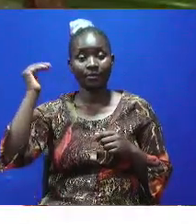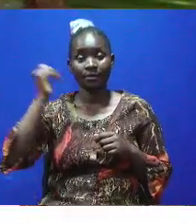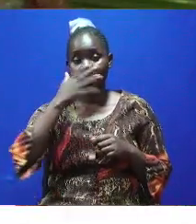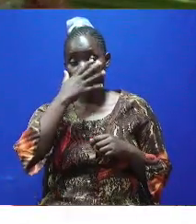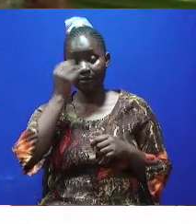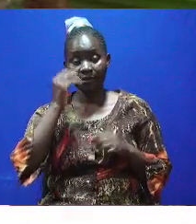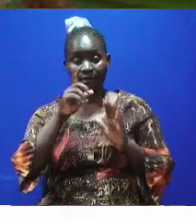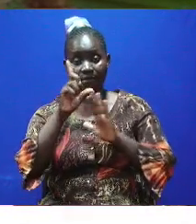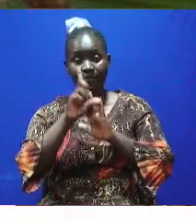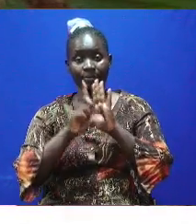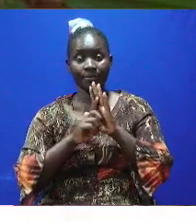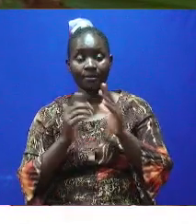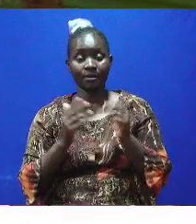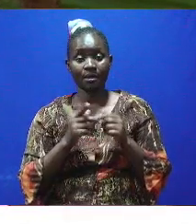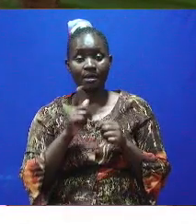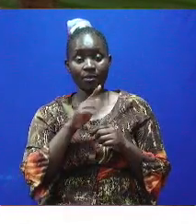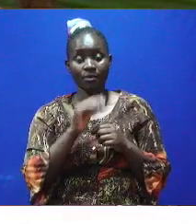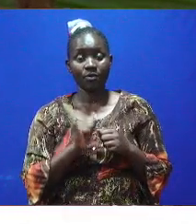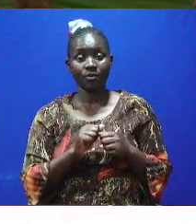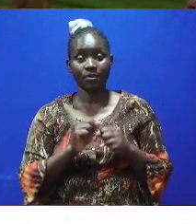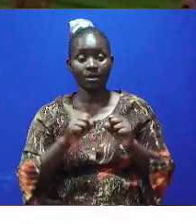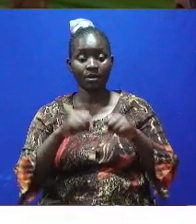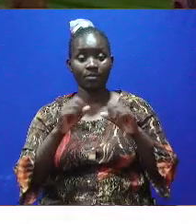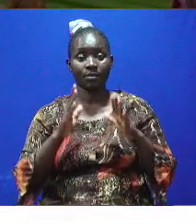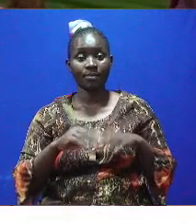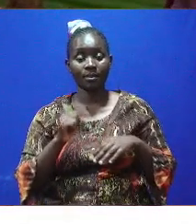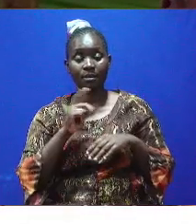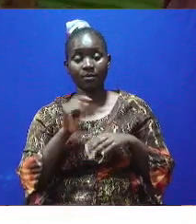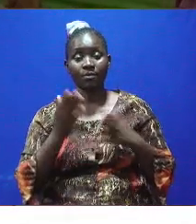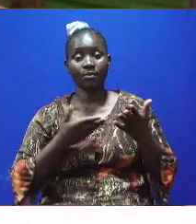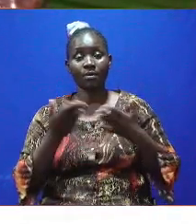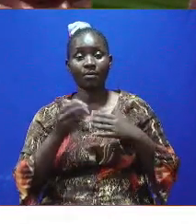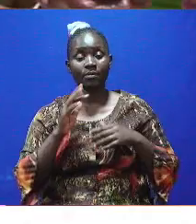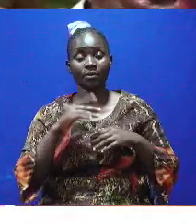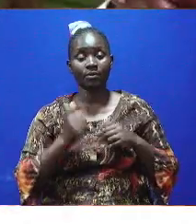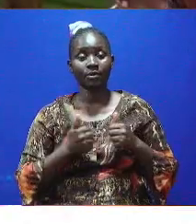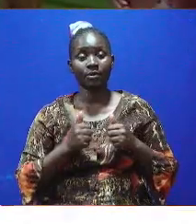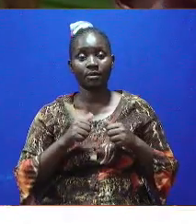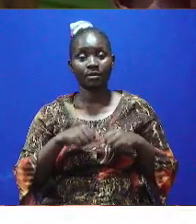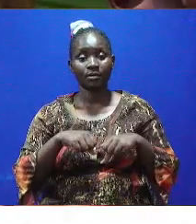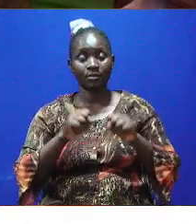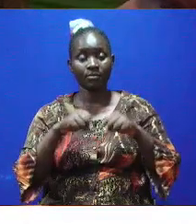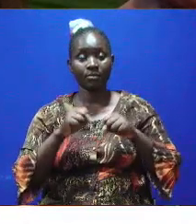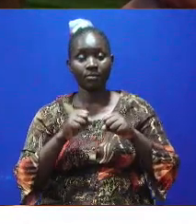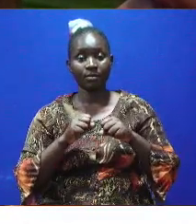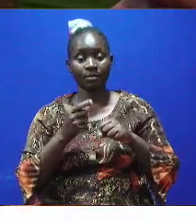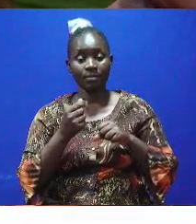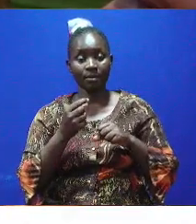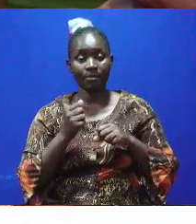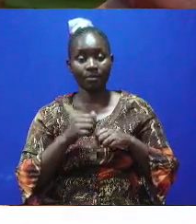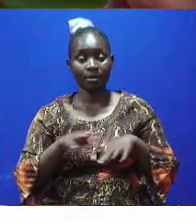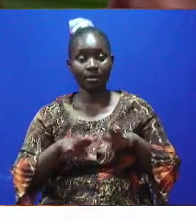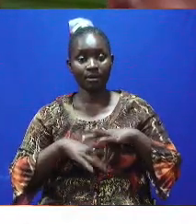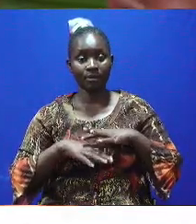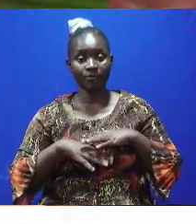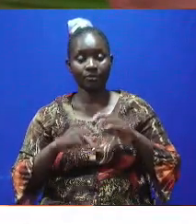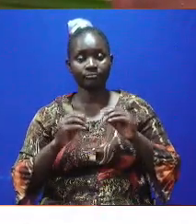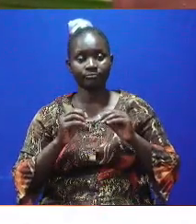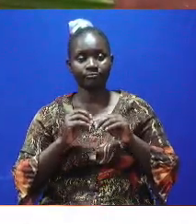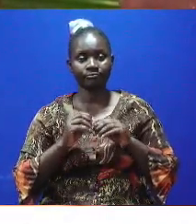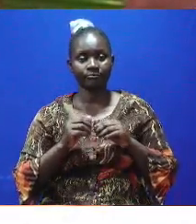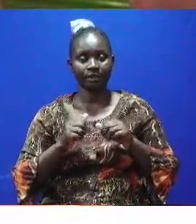sheria. Inu boda boda. Raki asite omogochi chipi bigine cheino chiba sana mujirigi nji goi sana kendi pigipigi